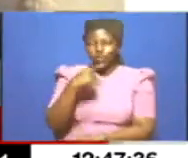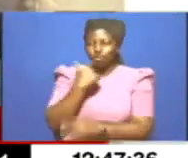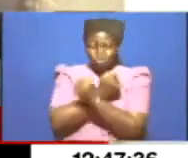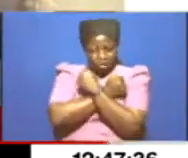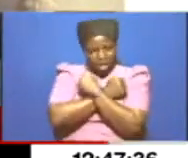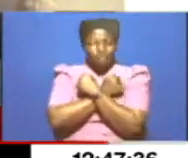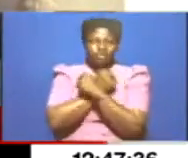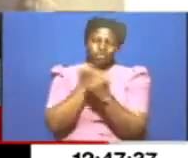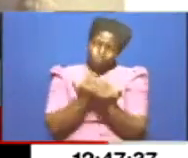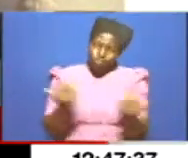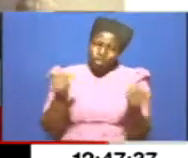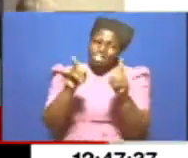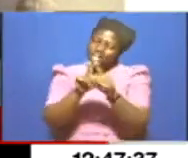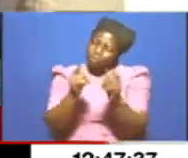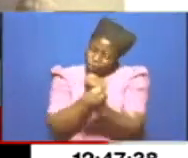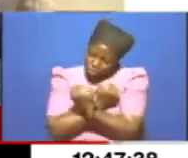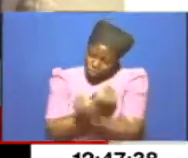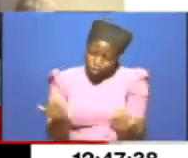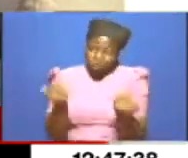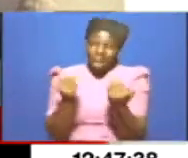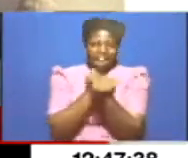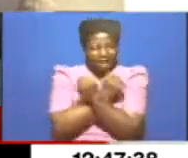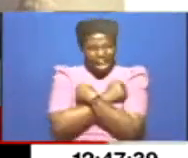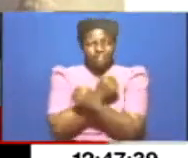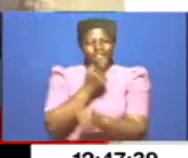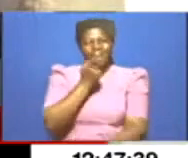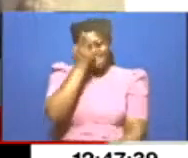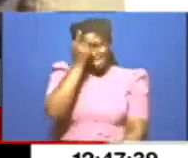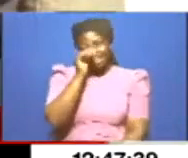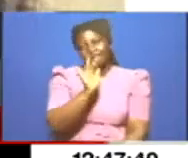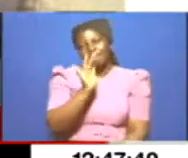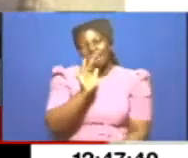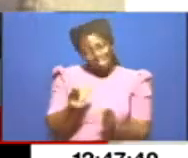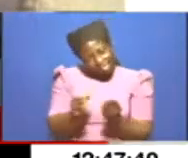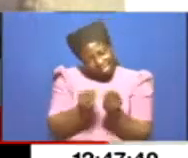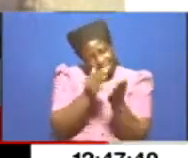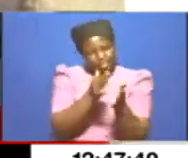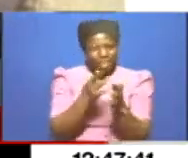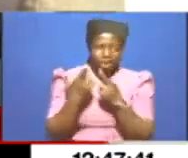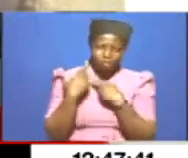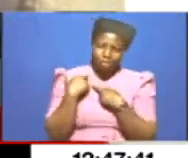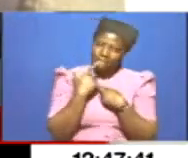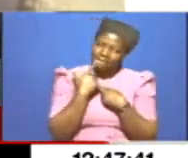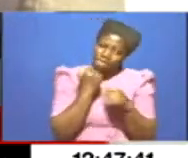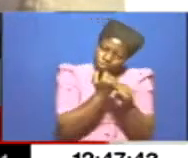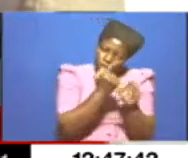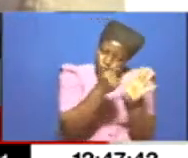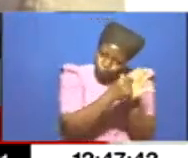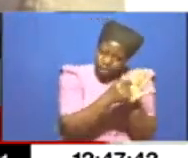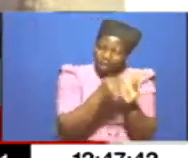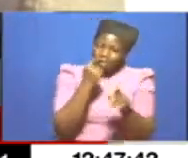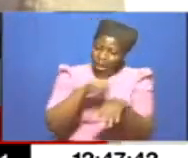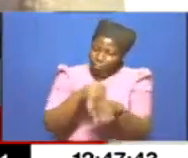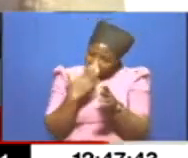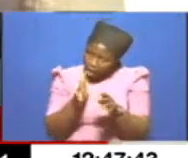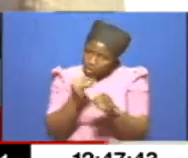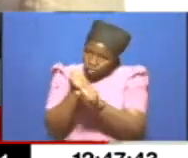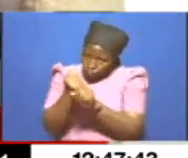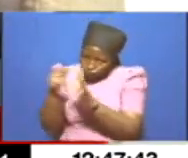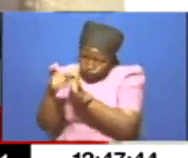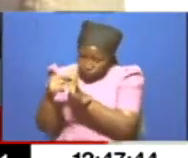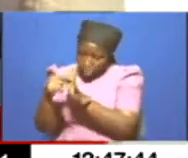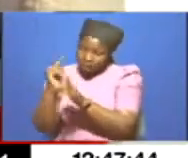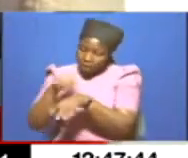wanampenda, naye anawapenda na anawapa majukumu. Fanya hili, ukimaliza ufanye lile, ukimaliza fanya lile,